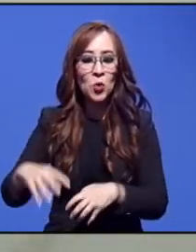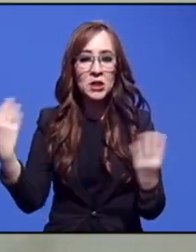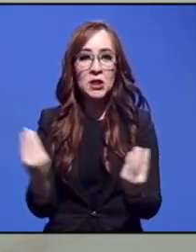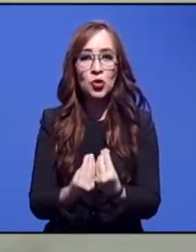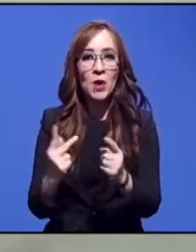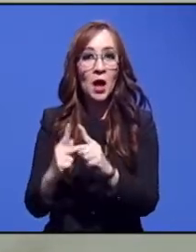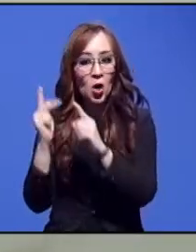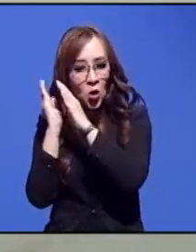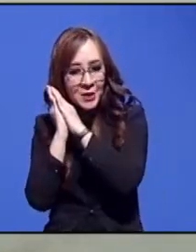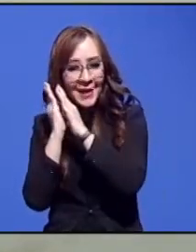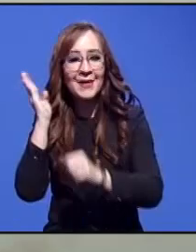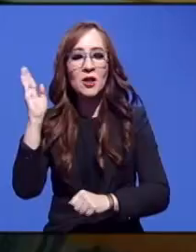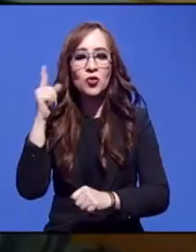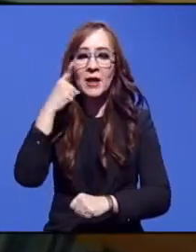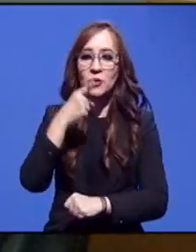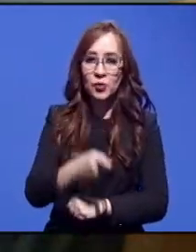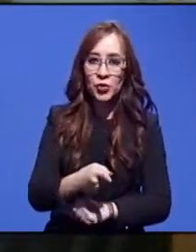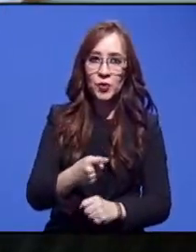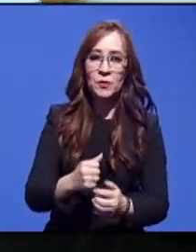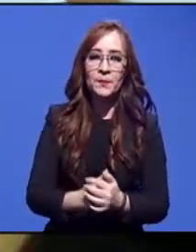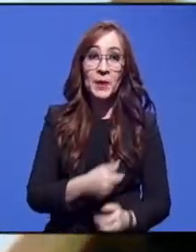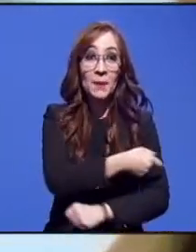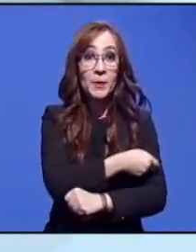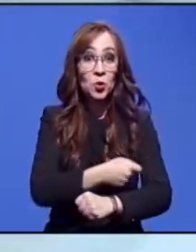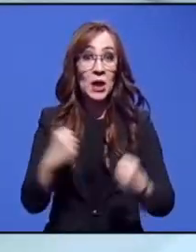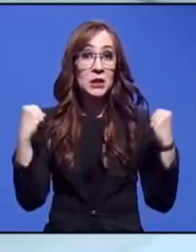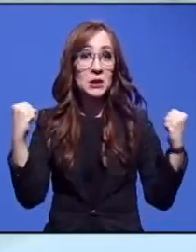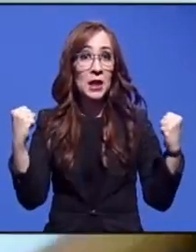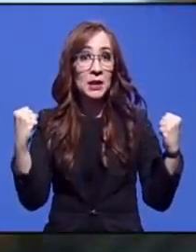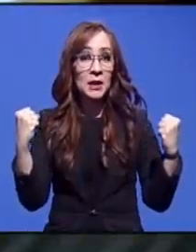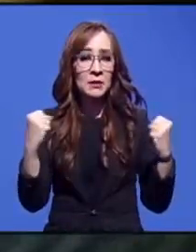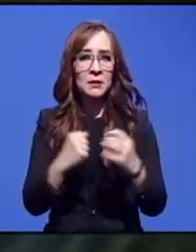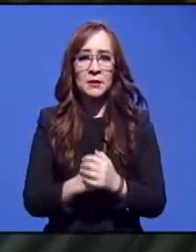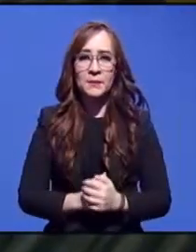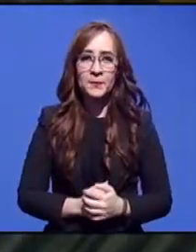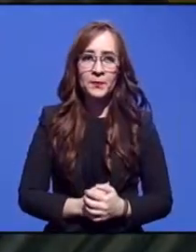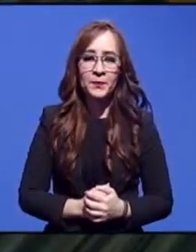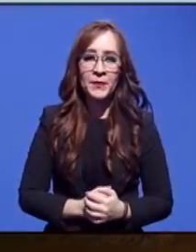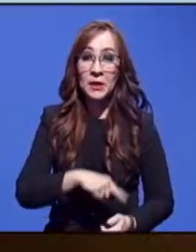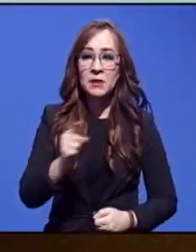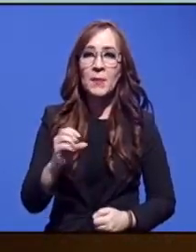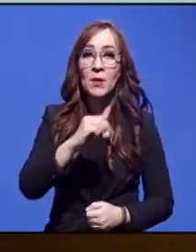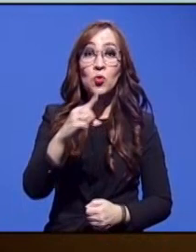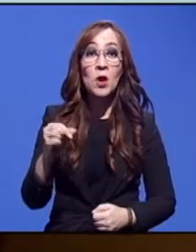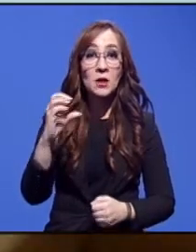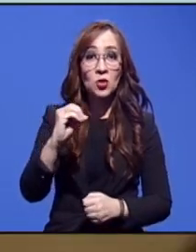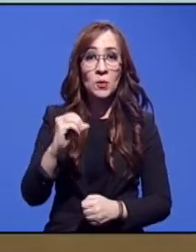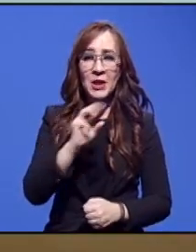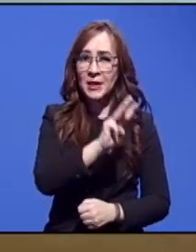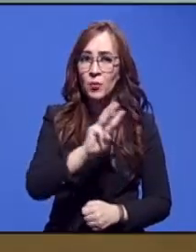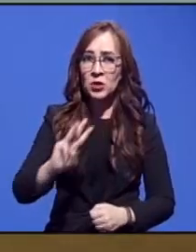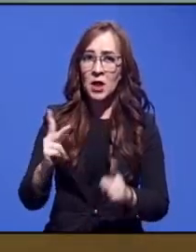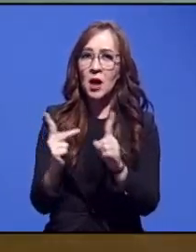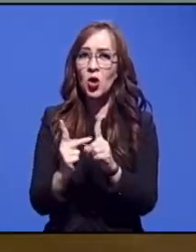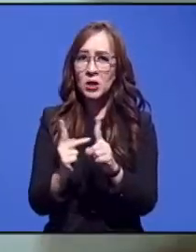Rujukan perawatan di hotel dikeluarkan oleh petugas fasilitas kesehatan, bukan permintaan pasien. Hingga Oktober ada 33 hotel dengan